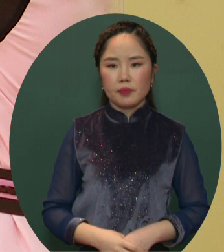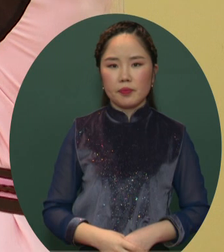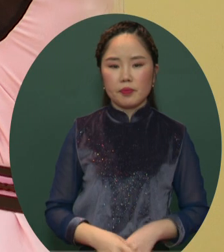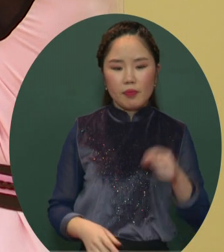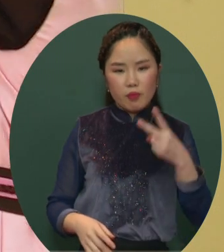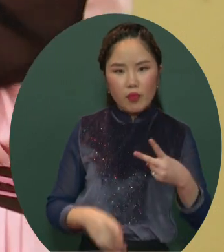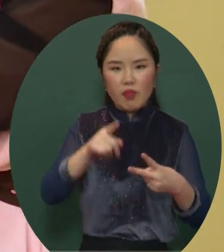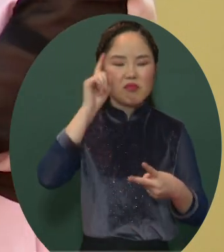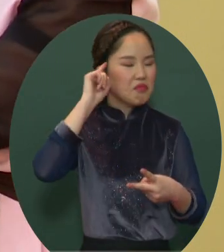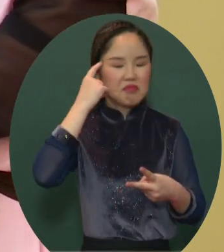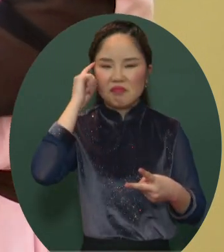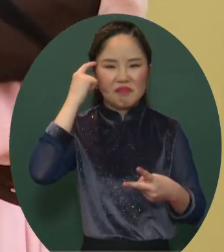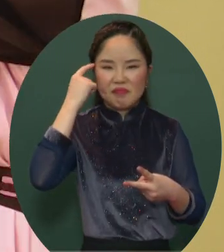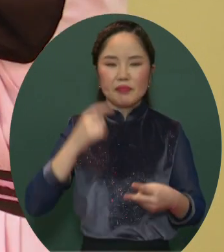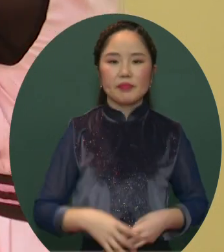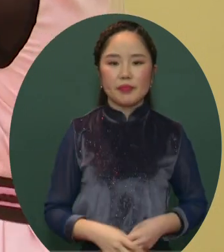Тэнэг